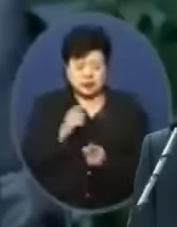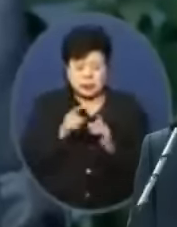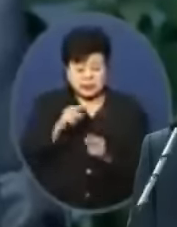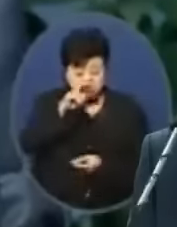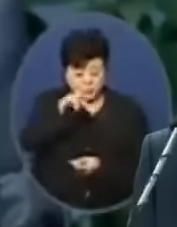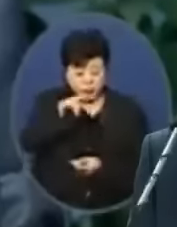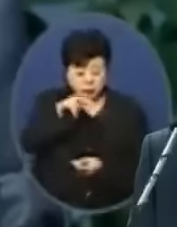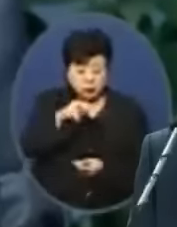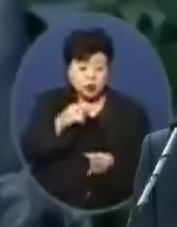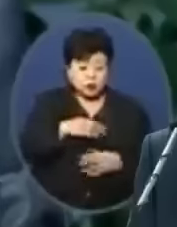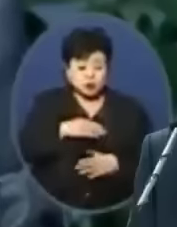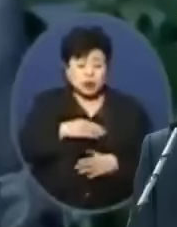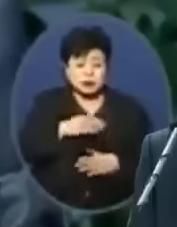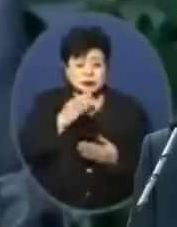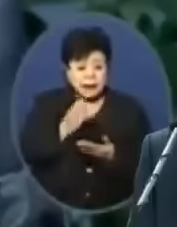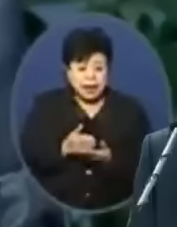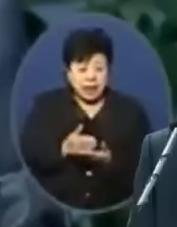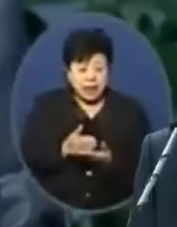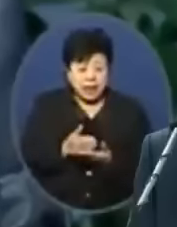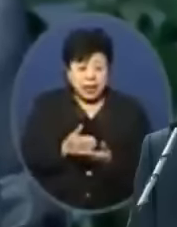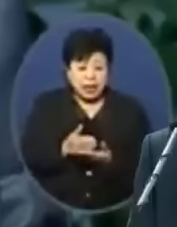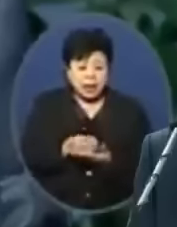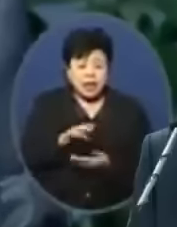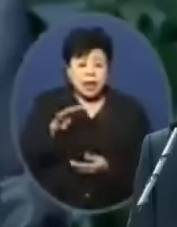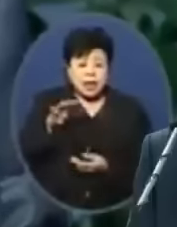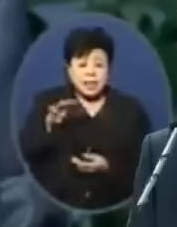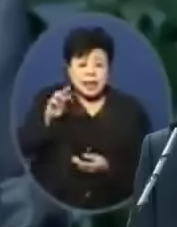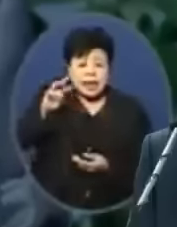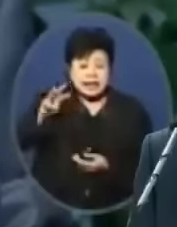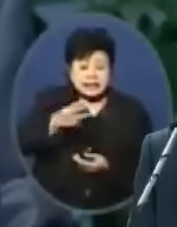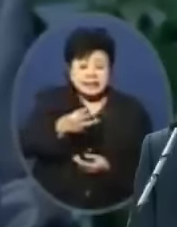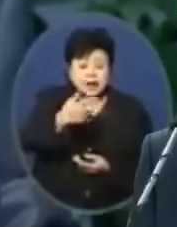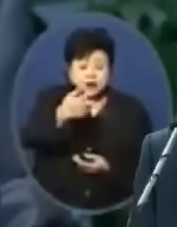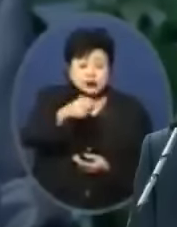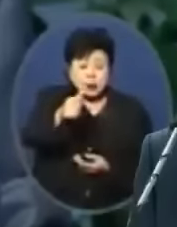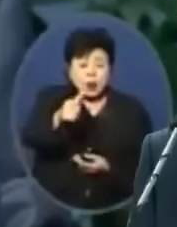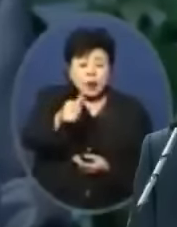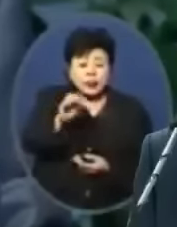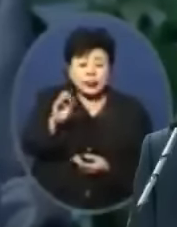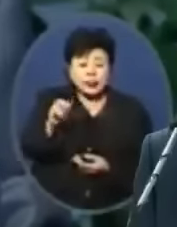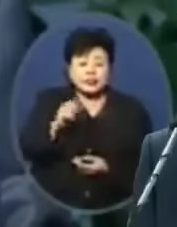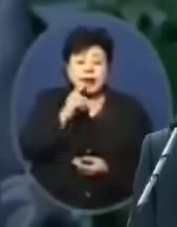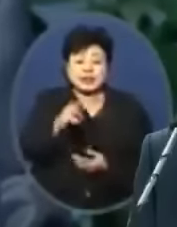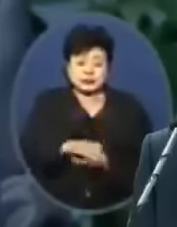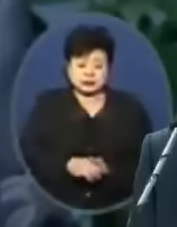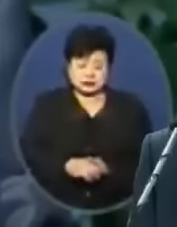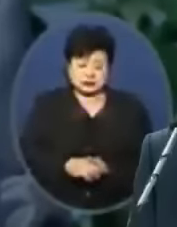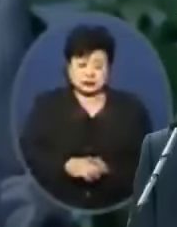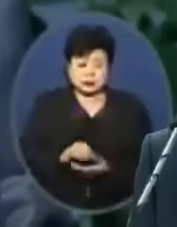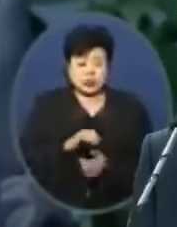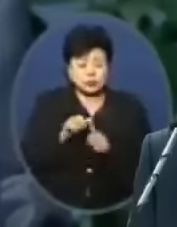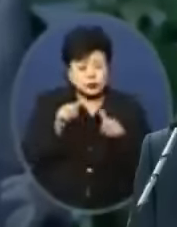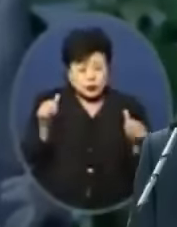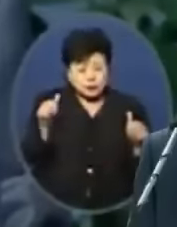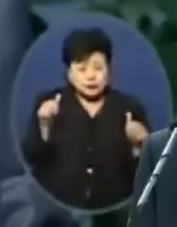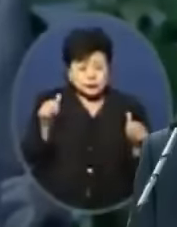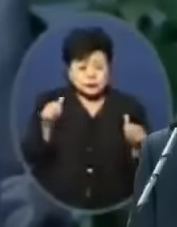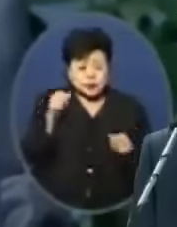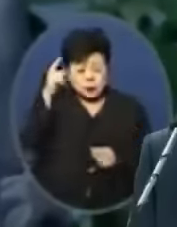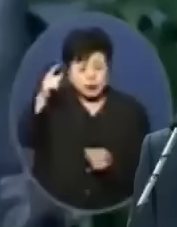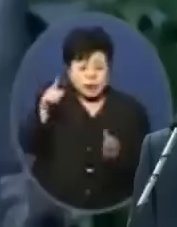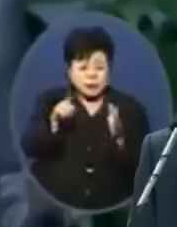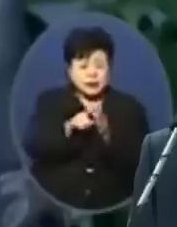성경에는 두려워하지 말라는 말을 365번 하나님이 하셨습니다. 욥같이